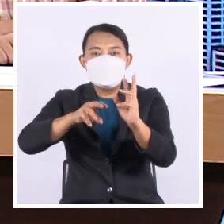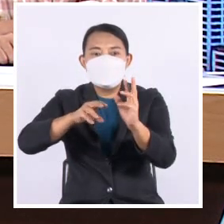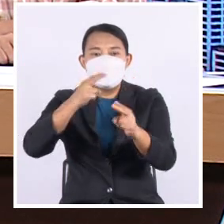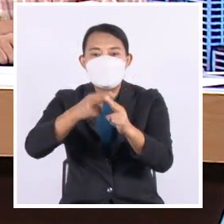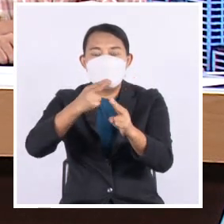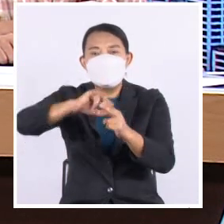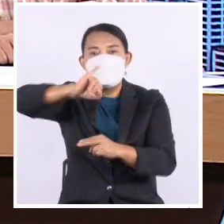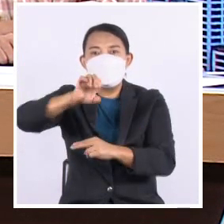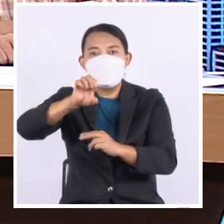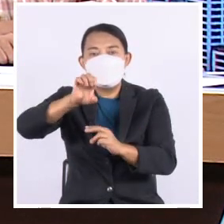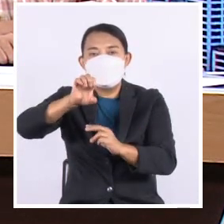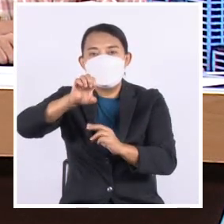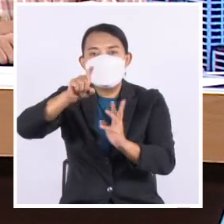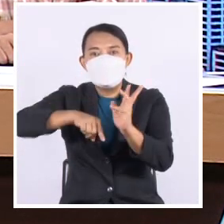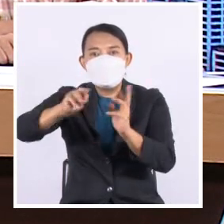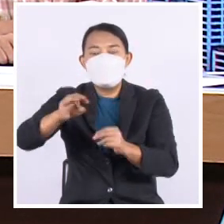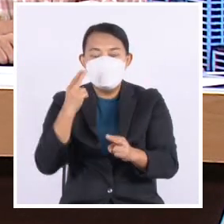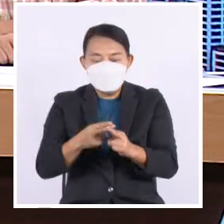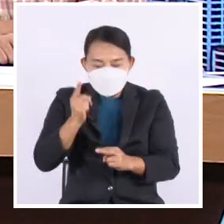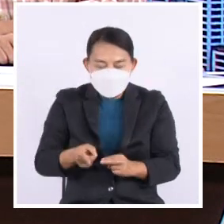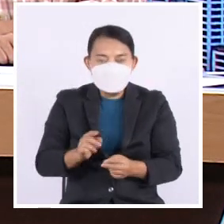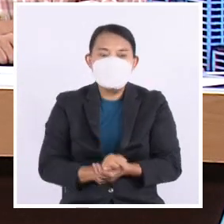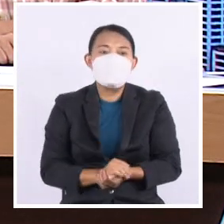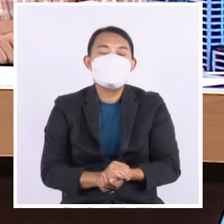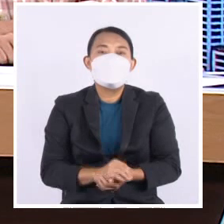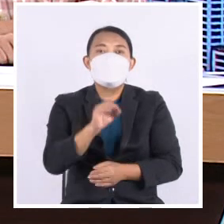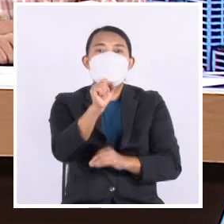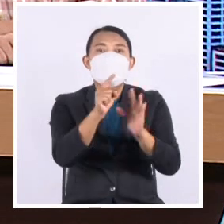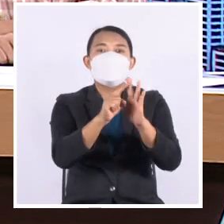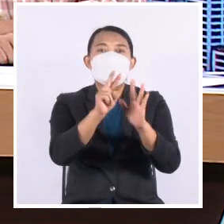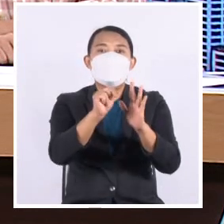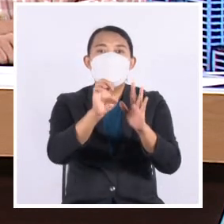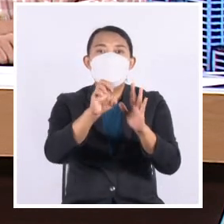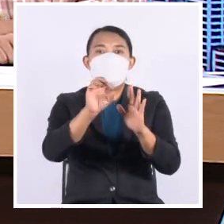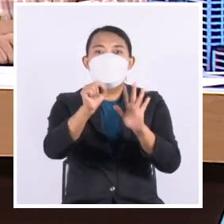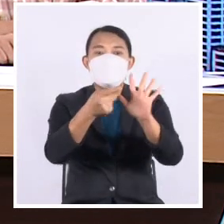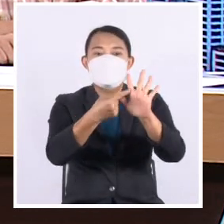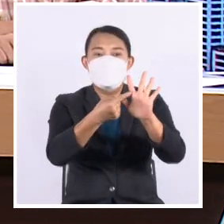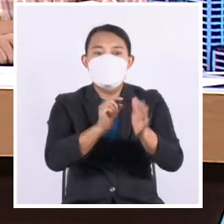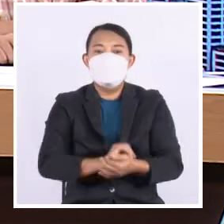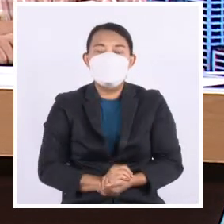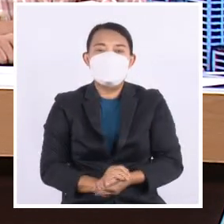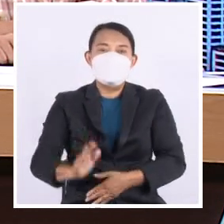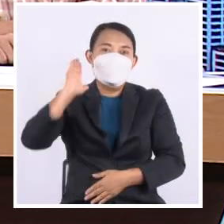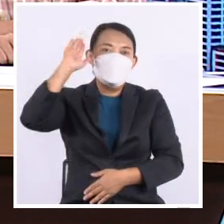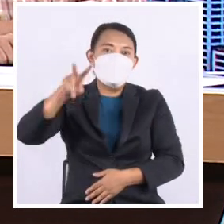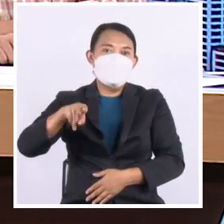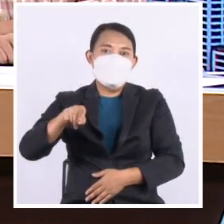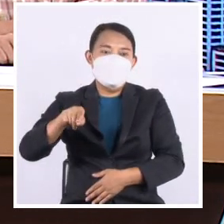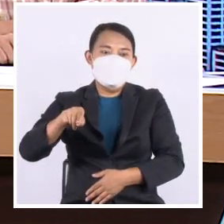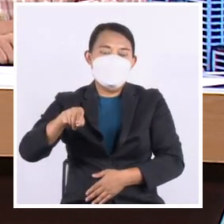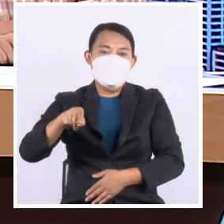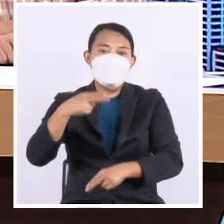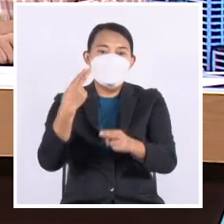ชื่อว่าคุณสุนิสาสุขชัยศรีชื่อเล่นว่าจิ๋มนะฮะส่วนสามีชื่อว่าคุณชาญวิทย์ฉุกชัยสุ